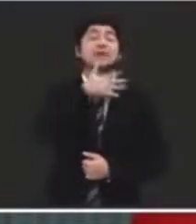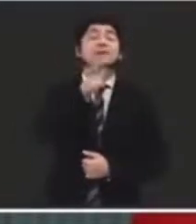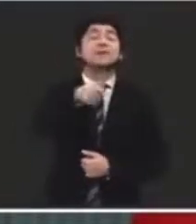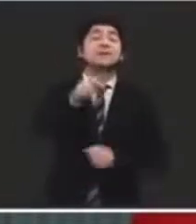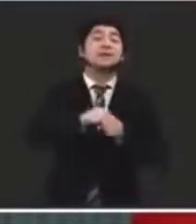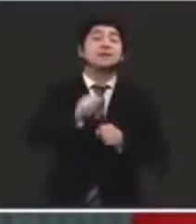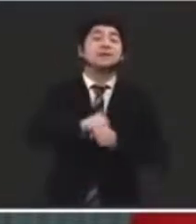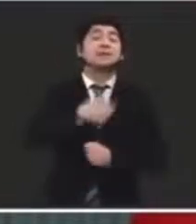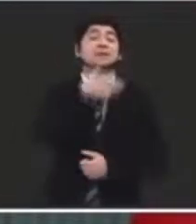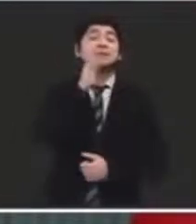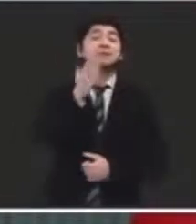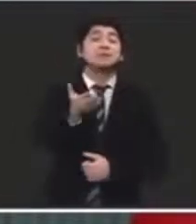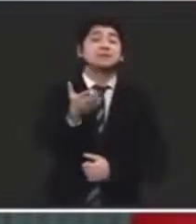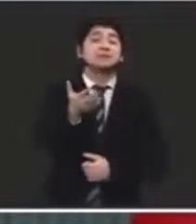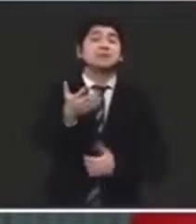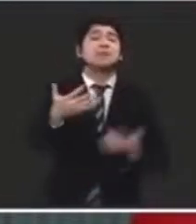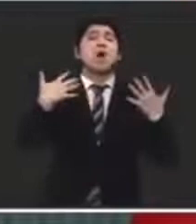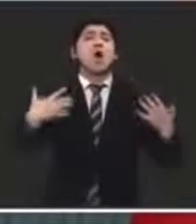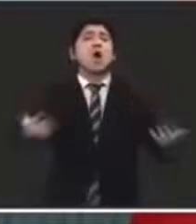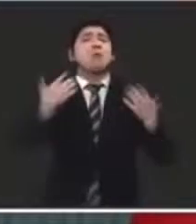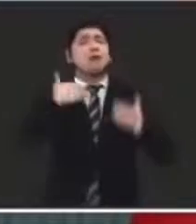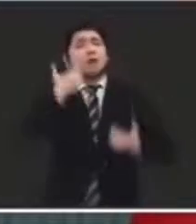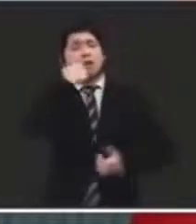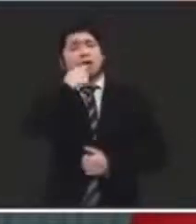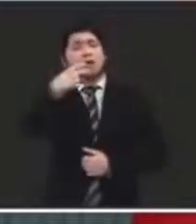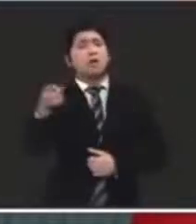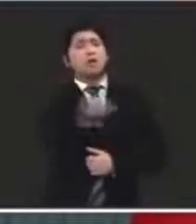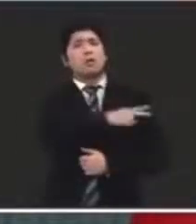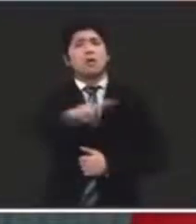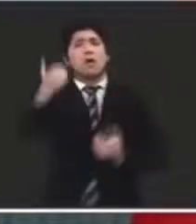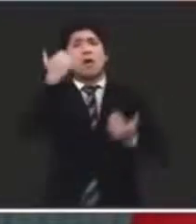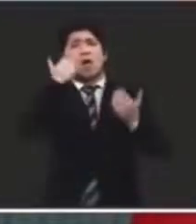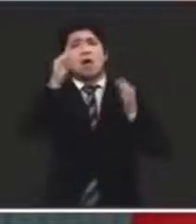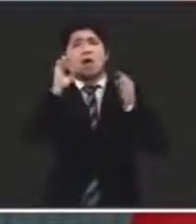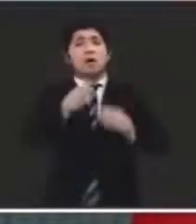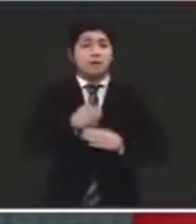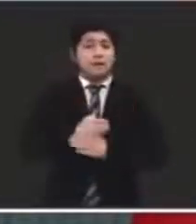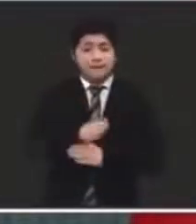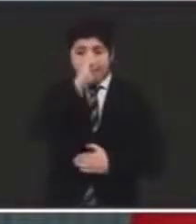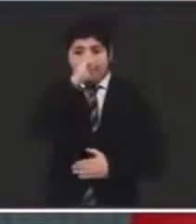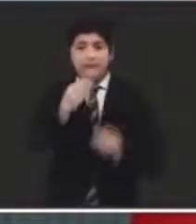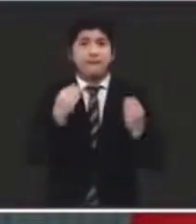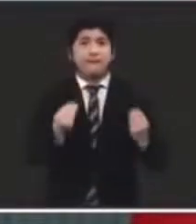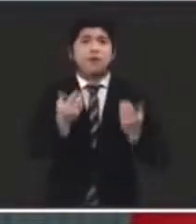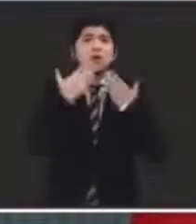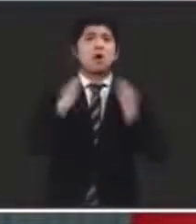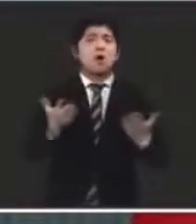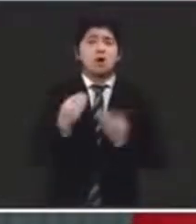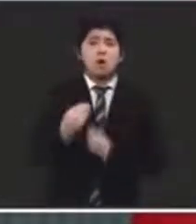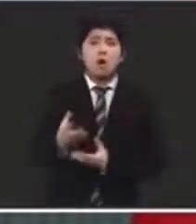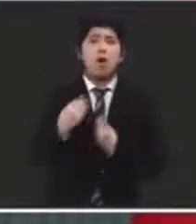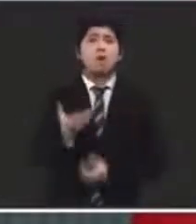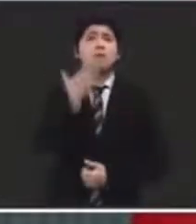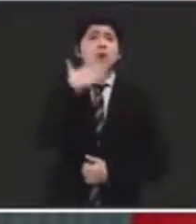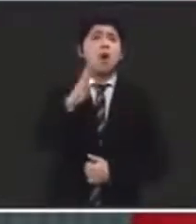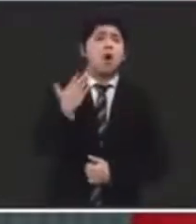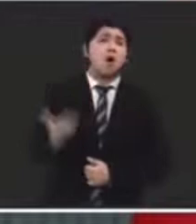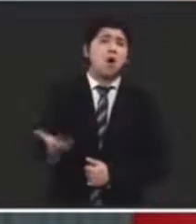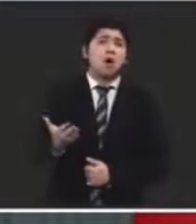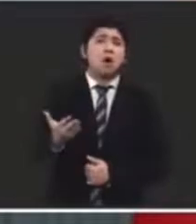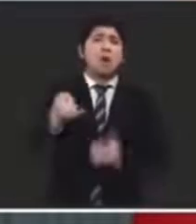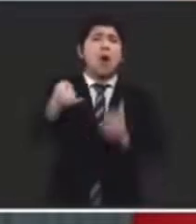bu işleri bol bol yalan söylüyor dürüstlük yok üretim Yok